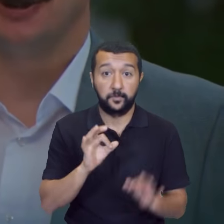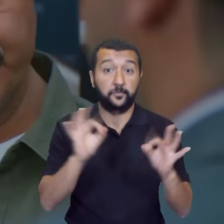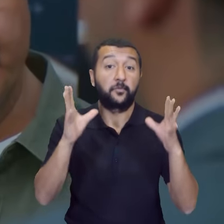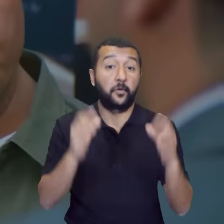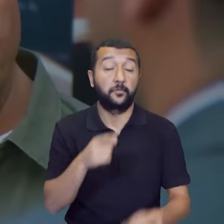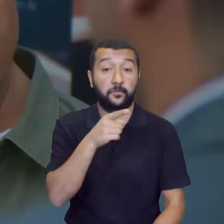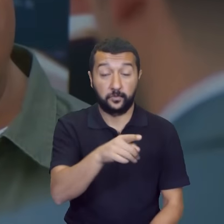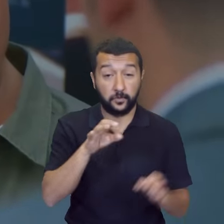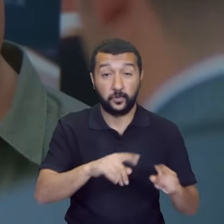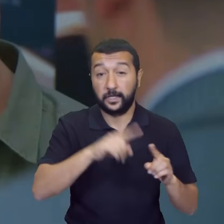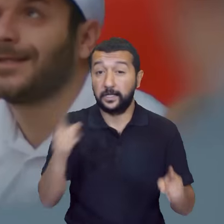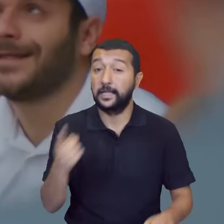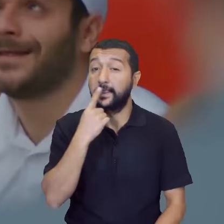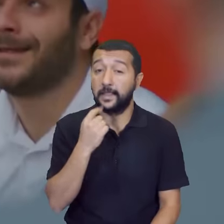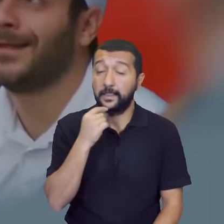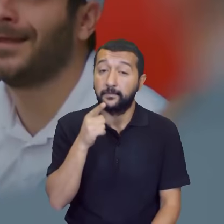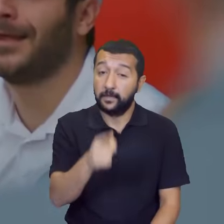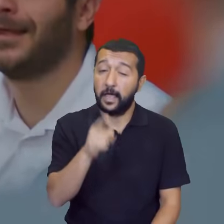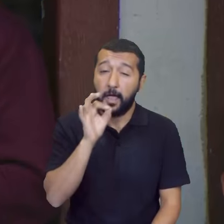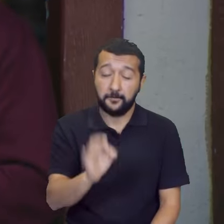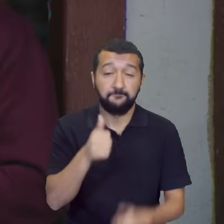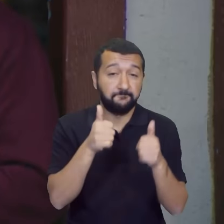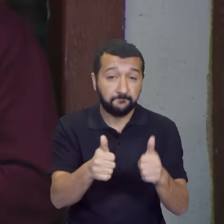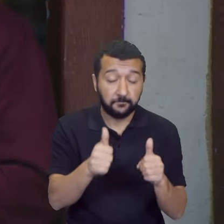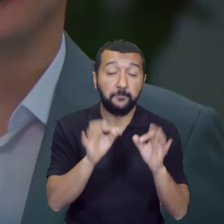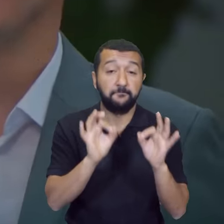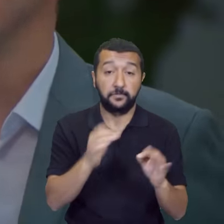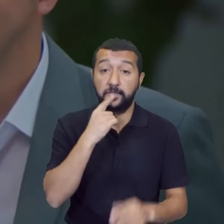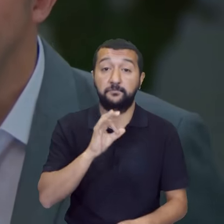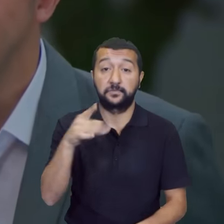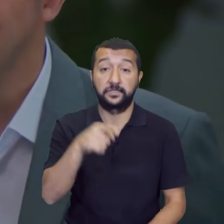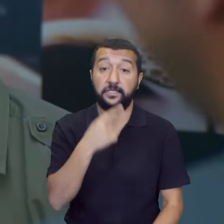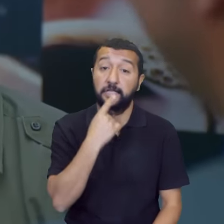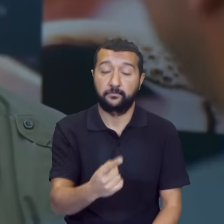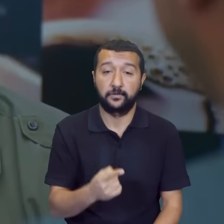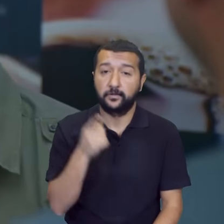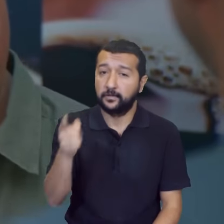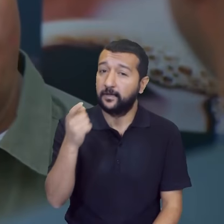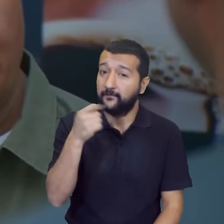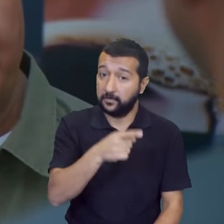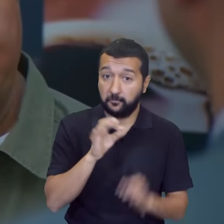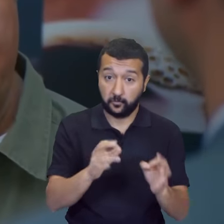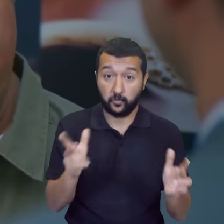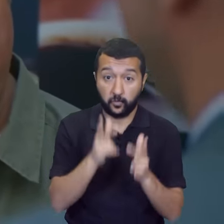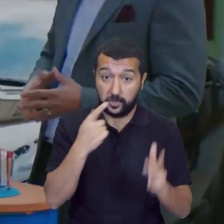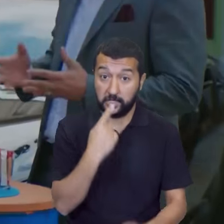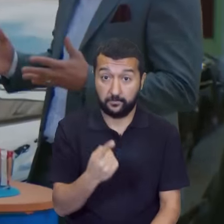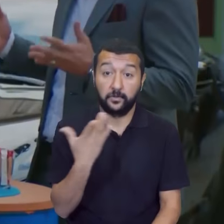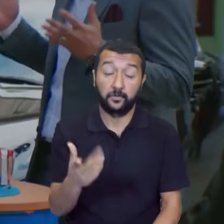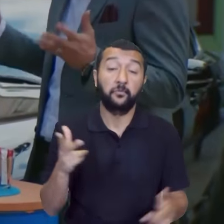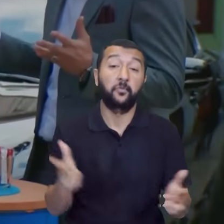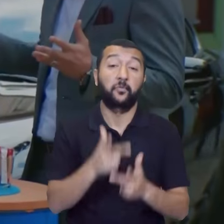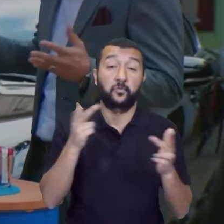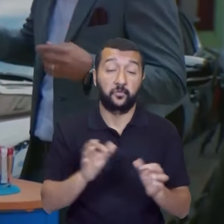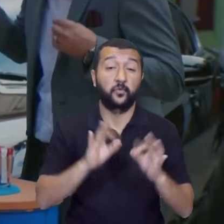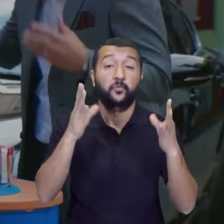Mükemmel olmuş. Şu ana kadar tattığım en olgun, en dolgun aromalardan biri diyebilirim. Peki fiyat da dolgun diyebilir miyiz? Hem de